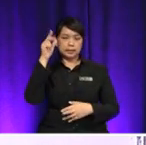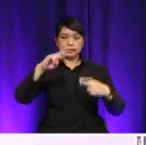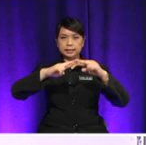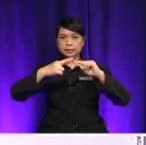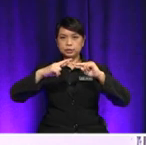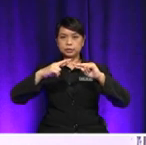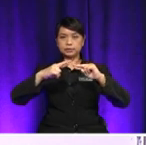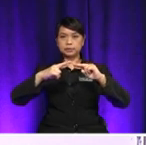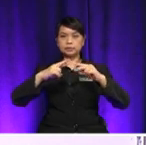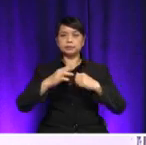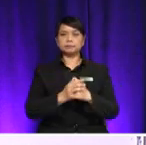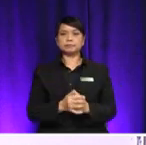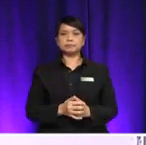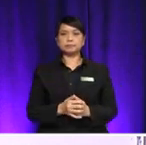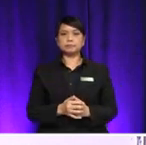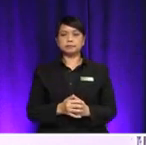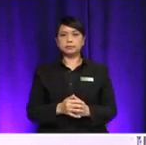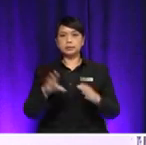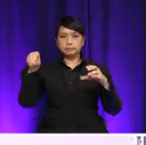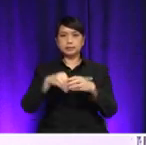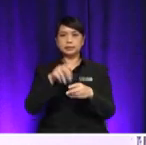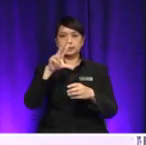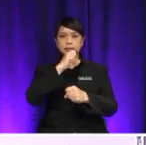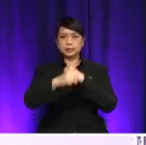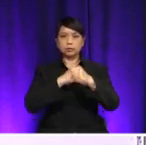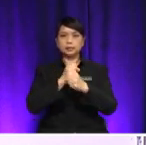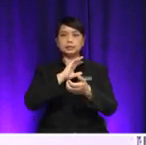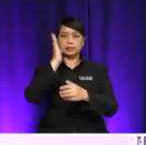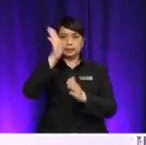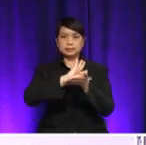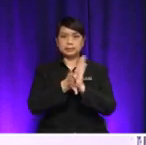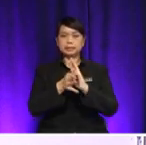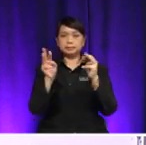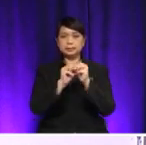melibatkan tiga tahun baik dia Jadi macam nih oke